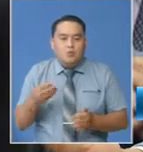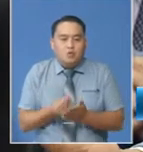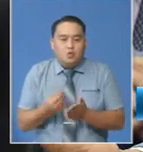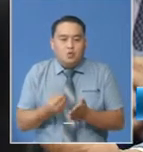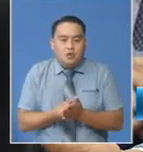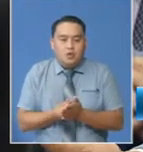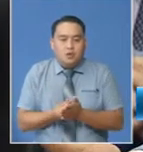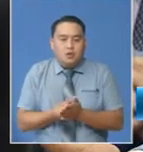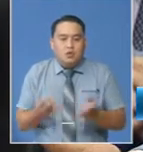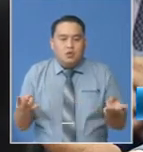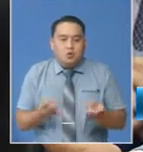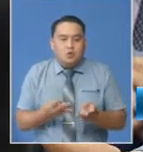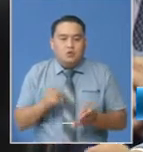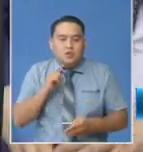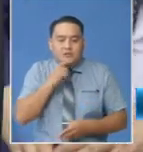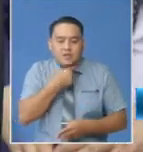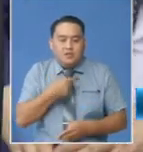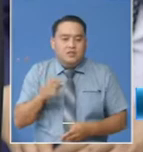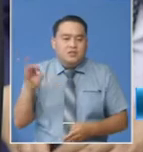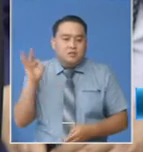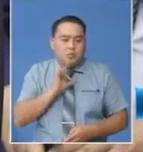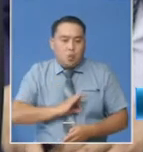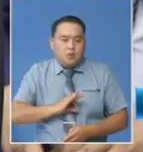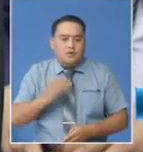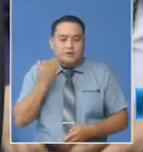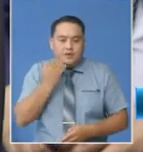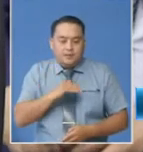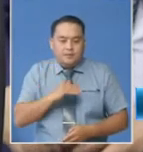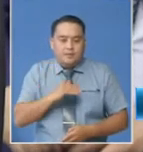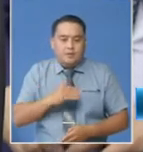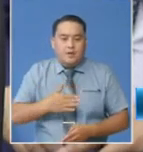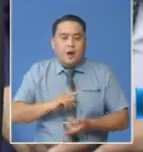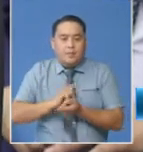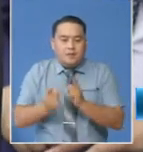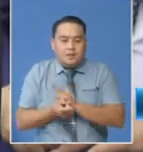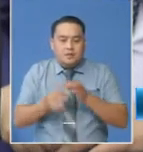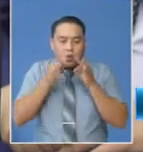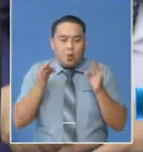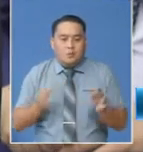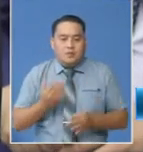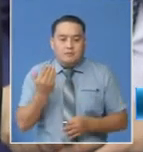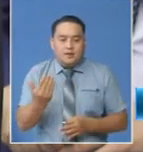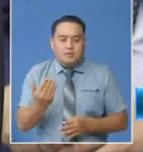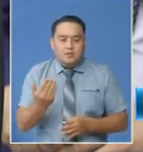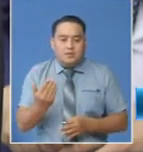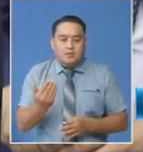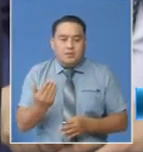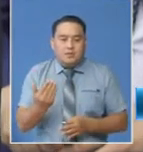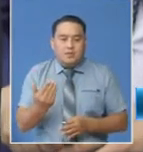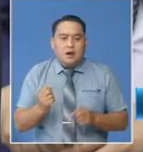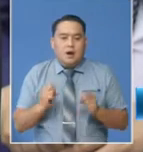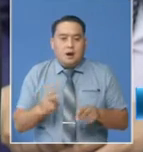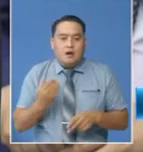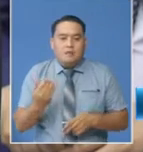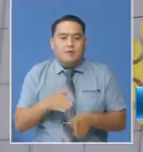он должен быть эффективным. Поэтому здесь мы тоже бы хотели обменяться вашими подходами, посмотреть, как все